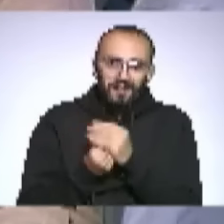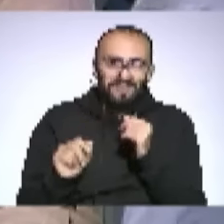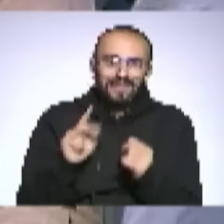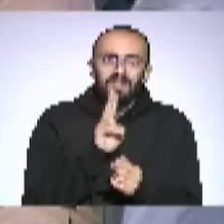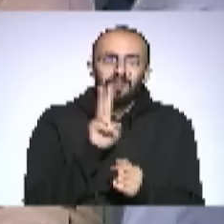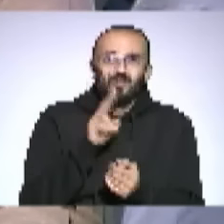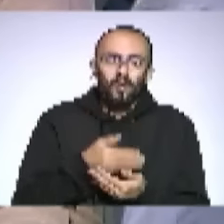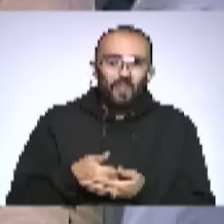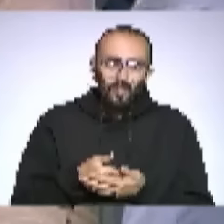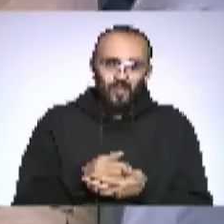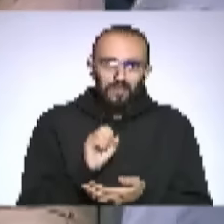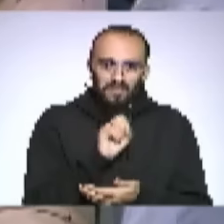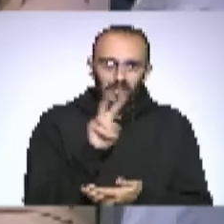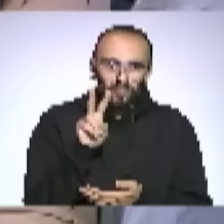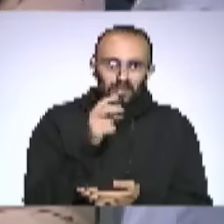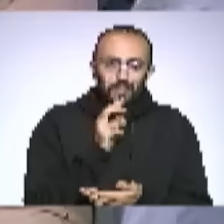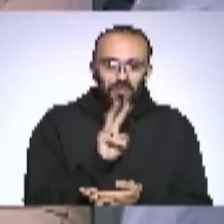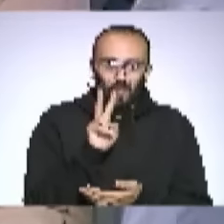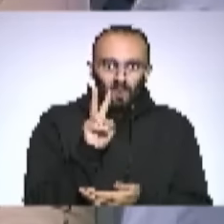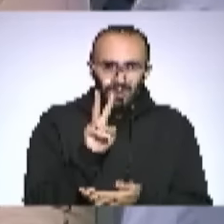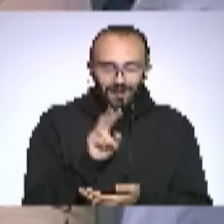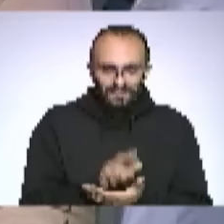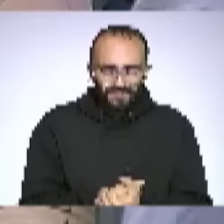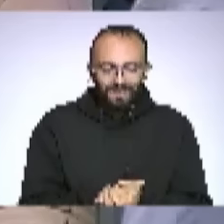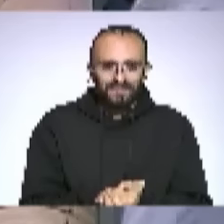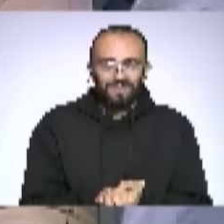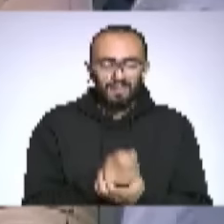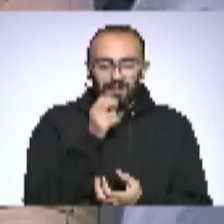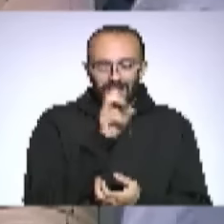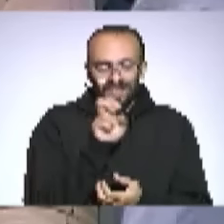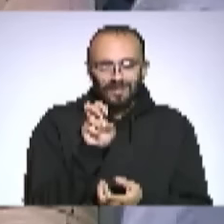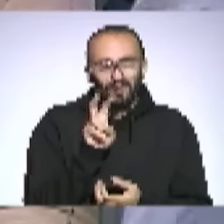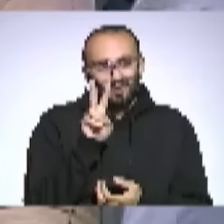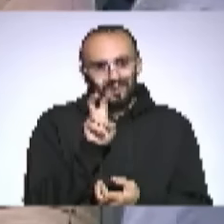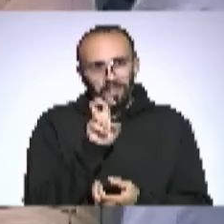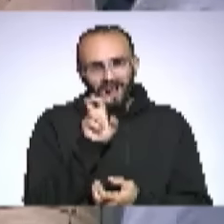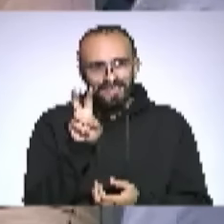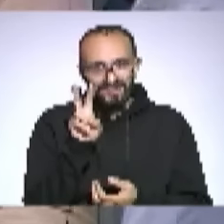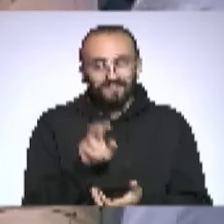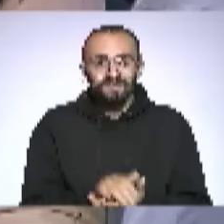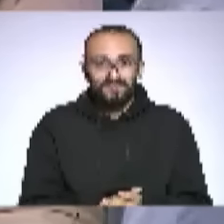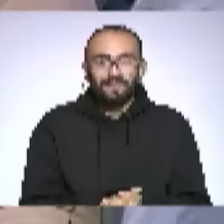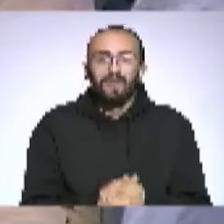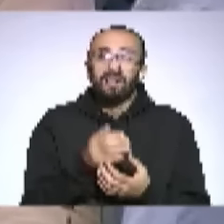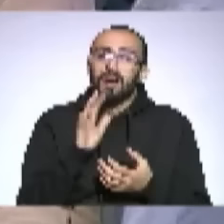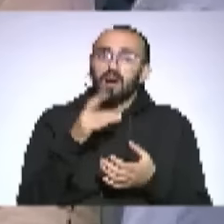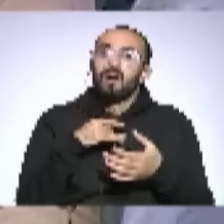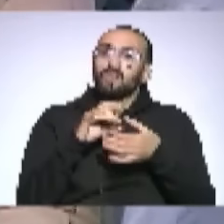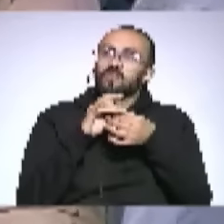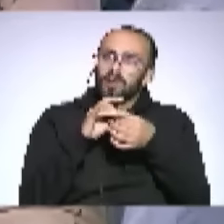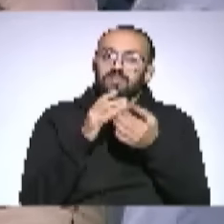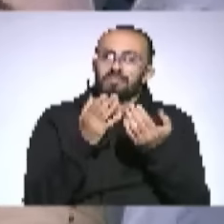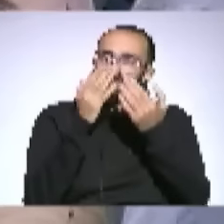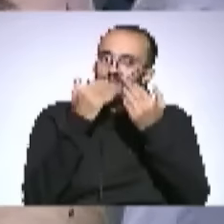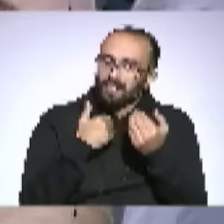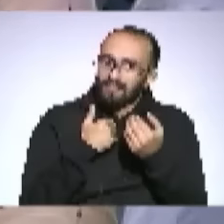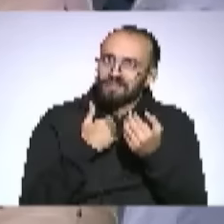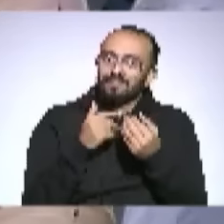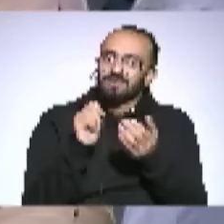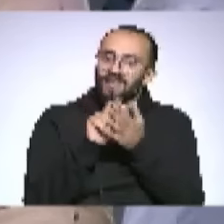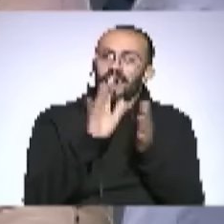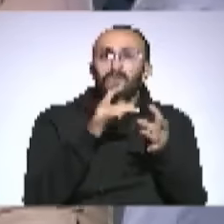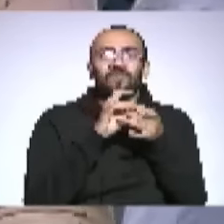ويصلي لبيتنا ربنا يبعد عننا الشر ويحافظ علينا اتمنى الرساله توصل لسيدنا او اتواصل مع البرنامج ادي الرساله وصلتها